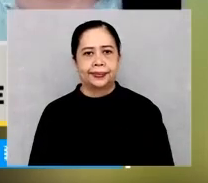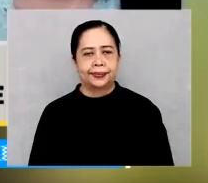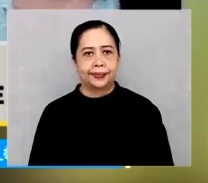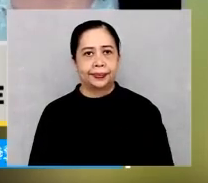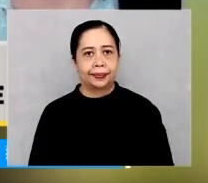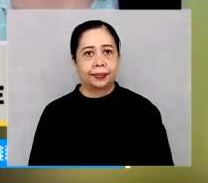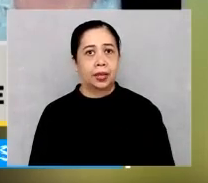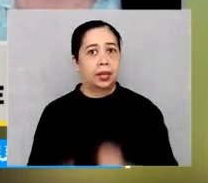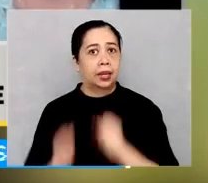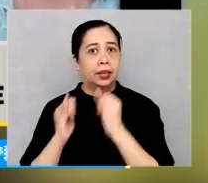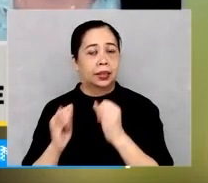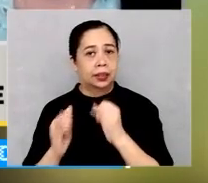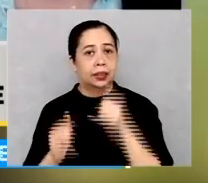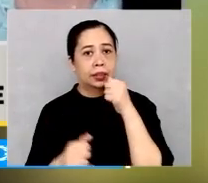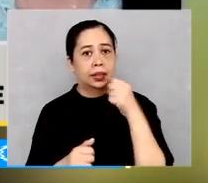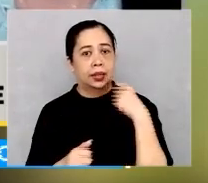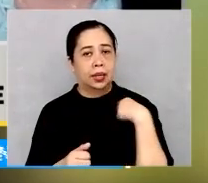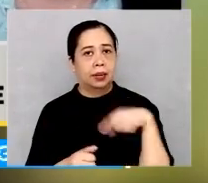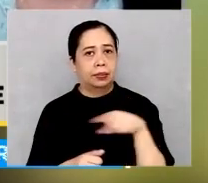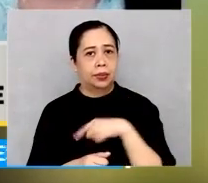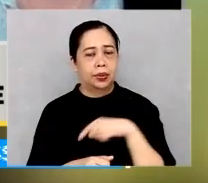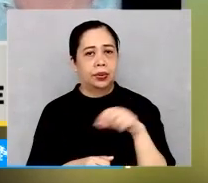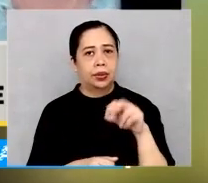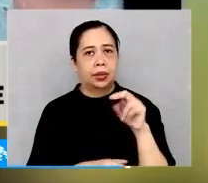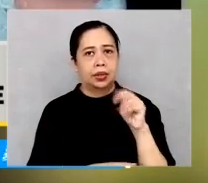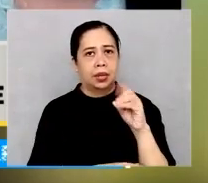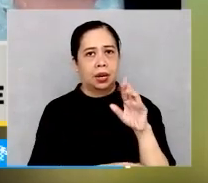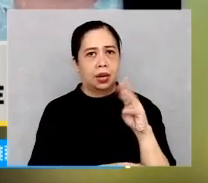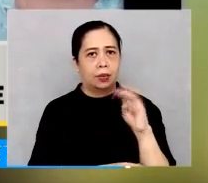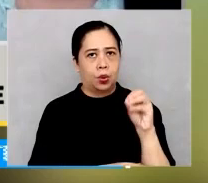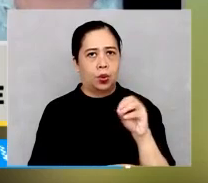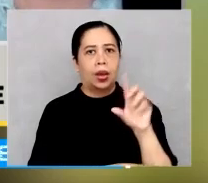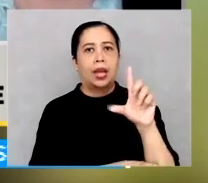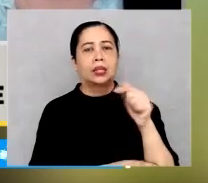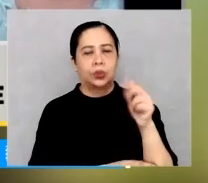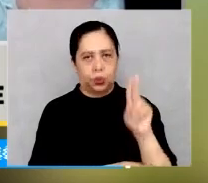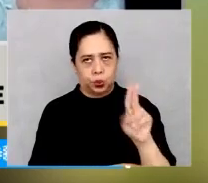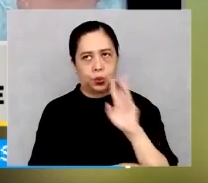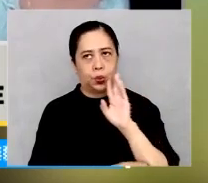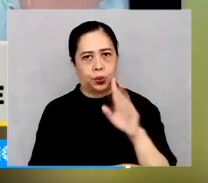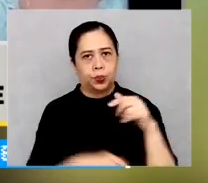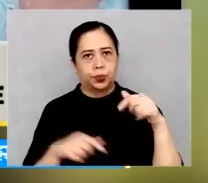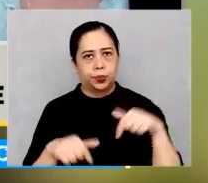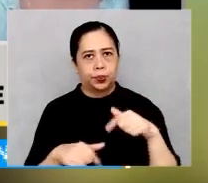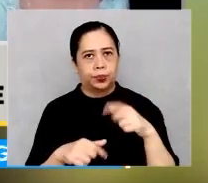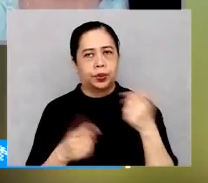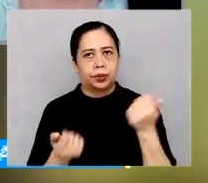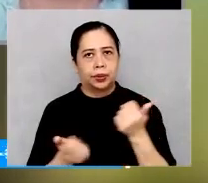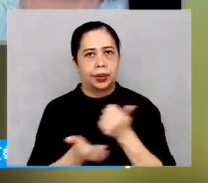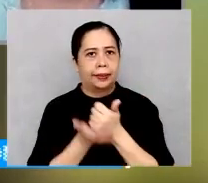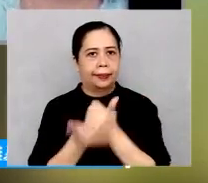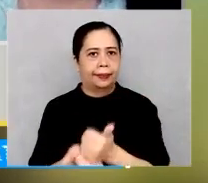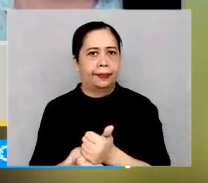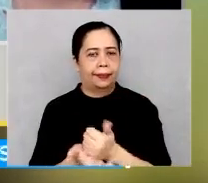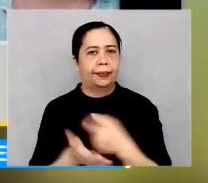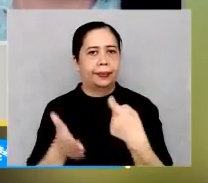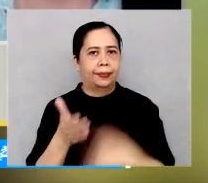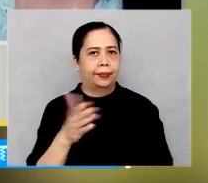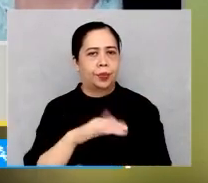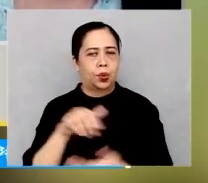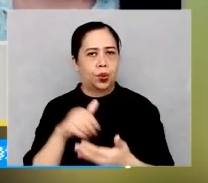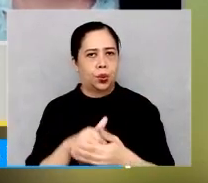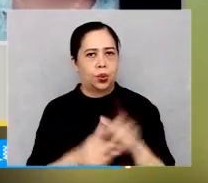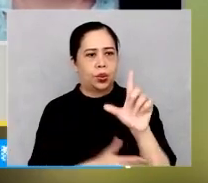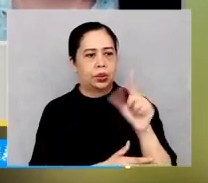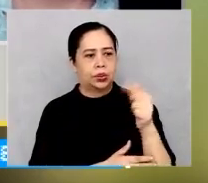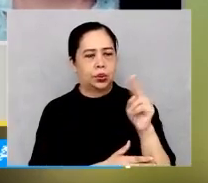Ang instruction ko po kahapon sa aking MDRRMO, the LGU will cater po. So, i-charge po lahat kay LGU